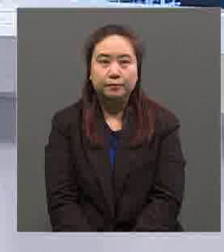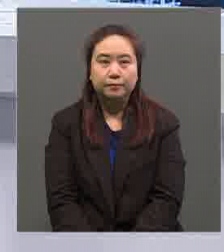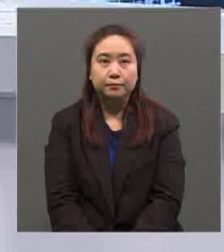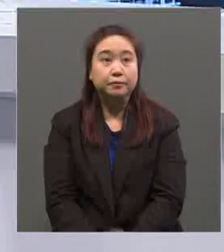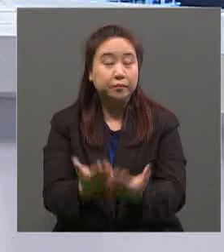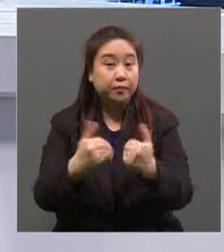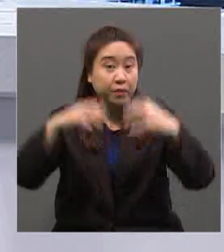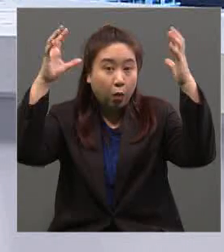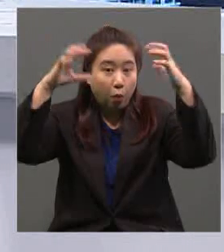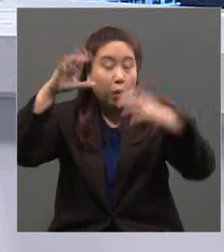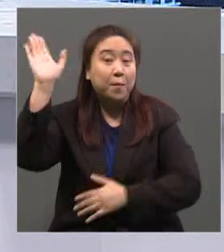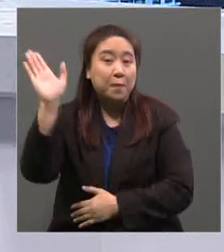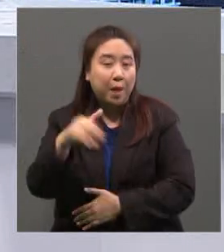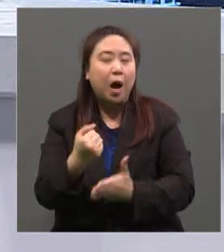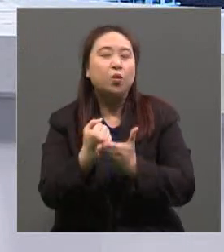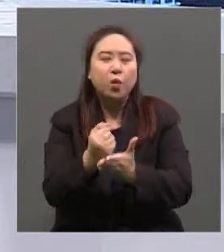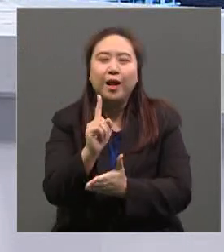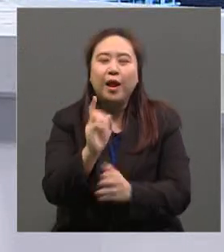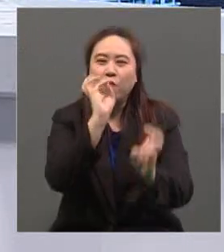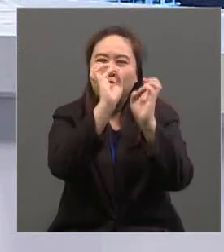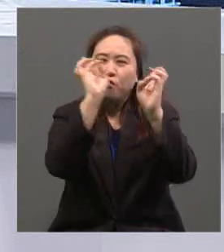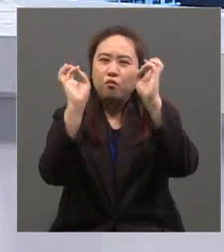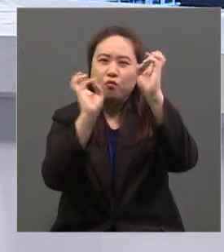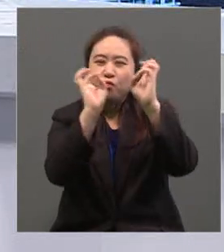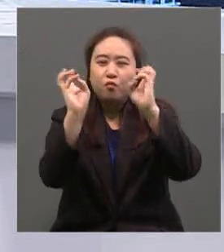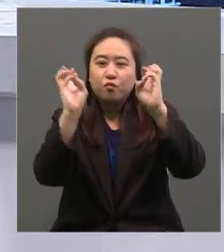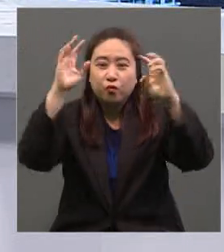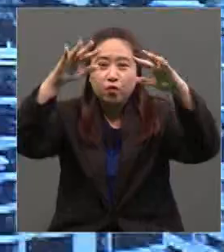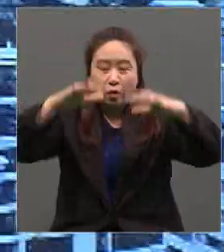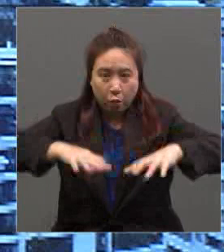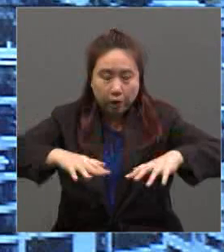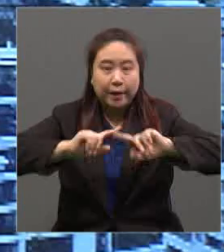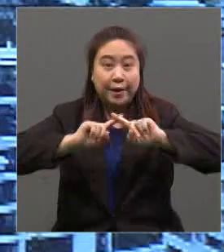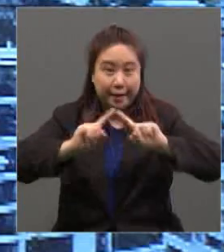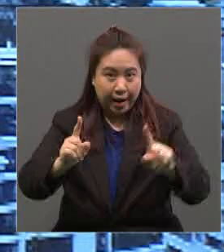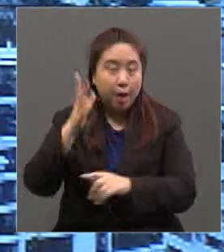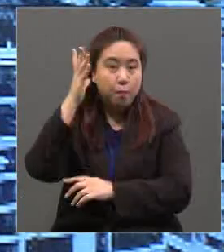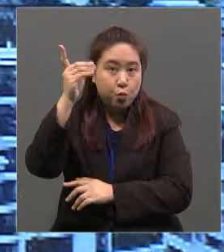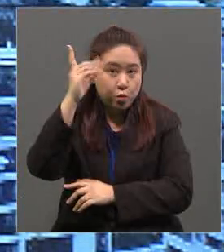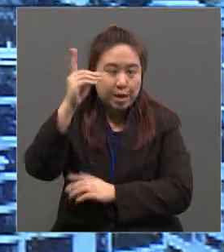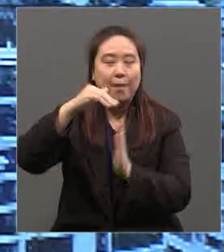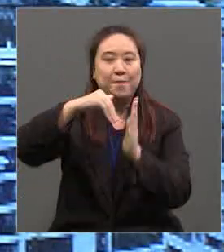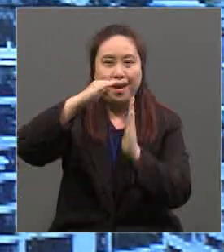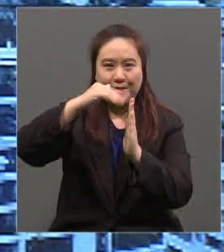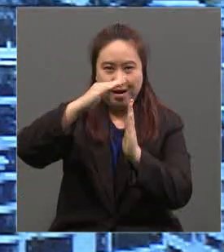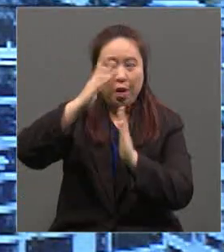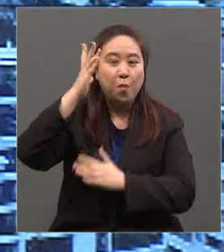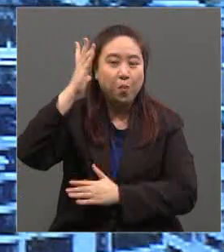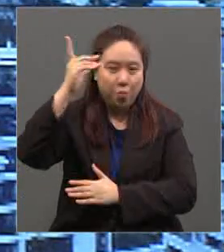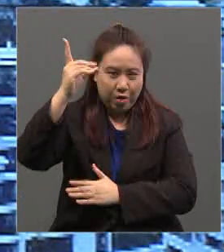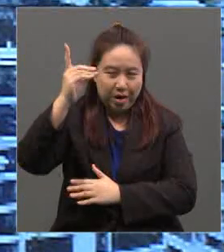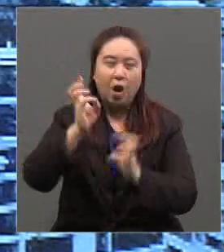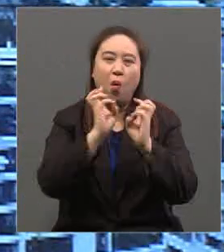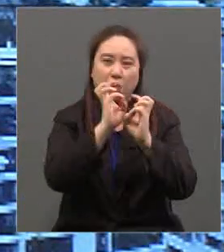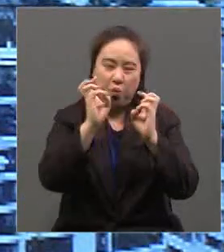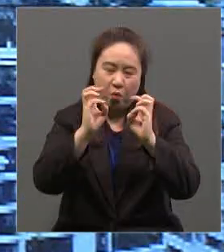พอฝนมาแบบนี้ก็ช่วยชะล้างของฝุ่นนะครับแต่ว่าอย่างไรก็ตามเตือนกันต่อเลยนะครับวันพรุ่งนี้ในพื้นที่ภาคเหนือนะครับค่าฝุ่นนั้น